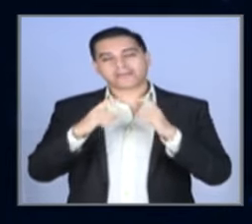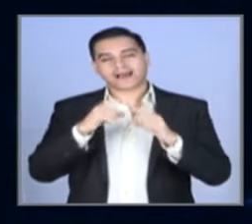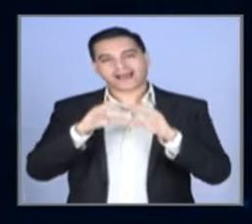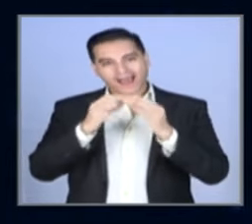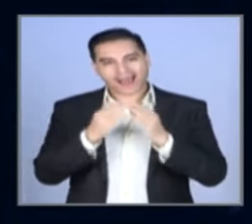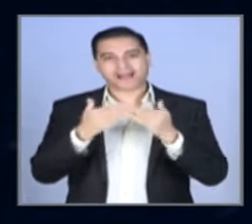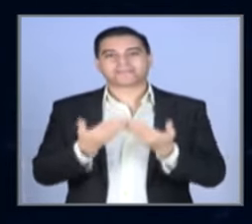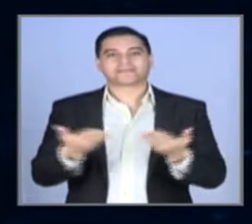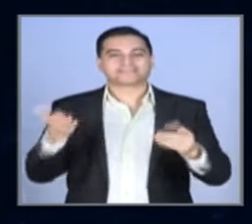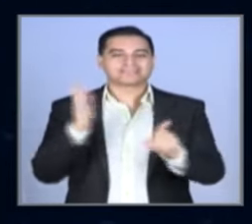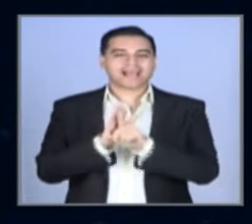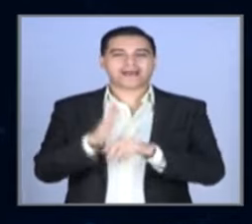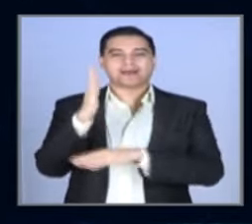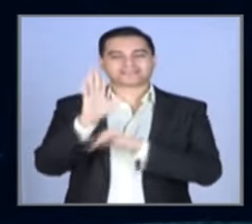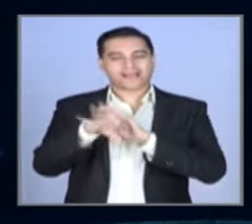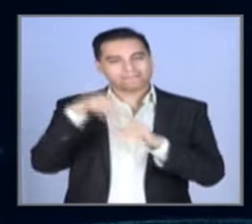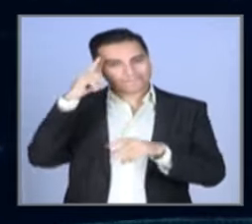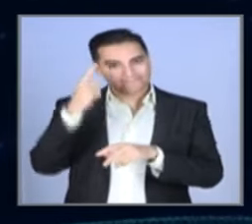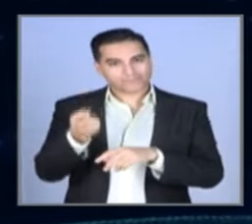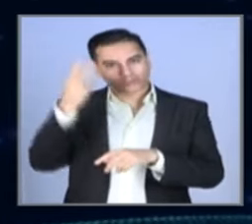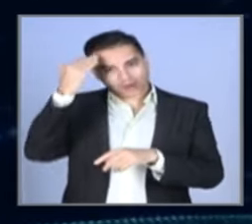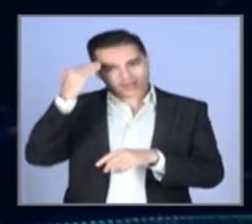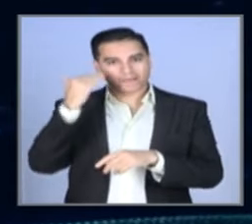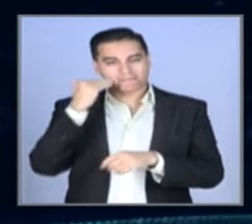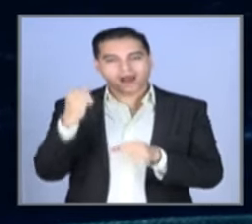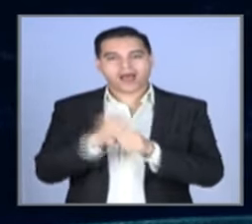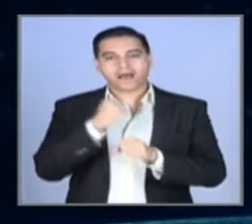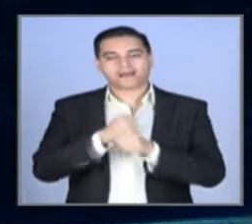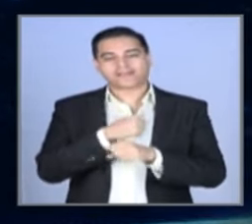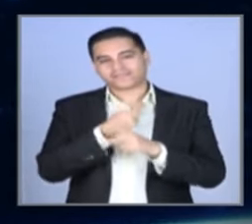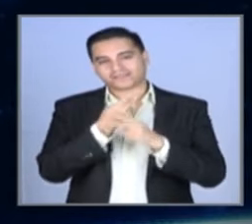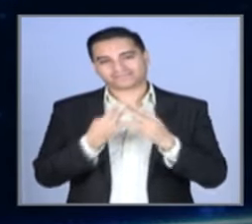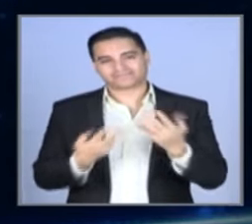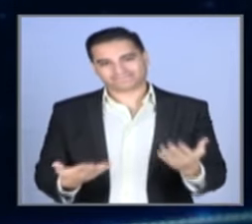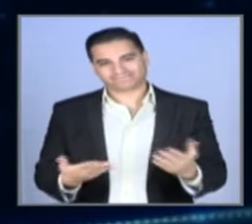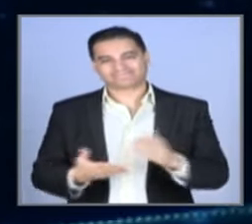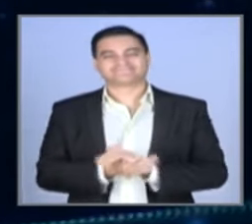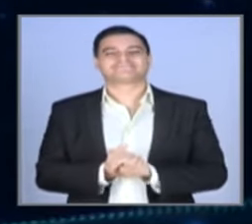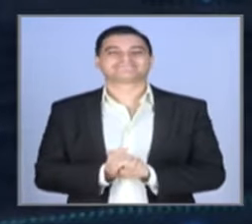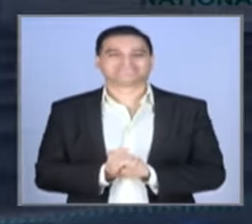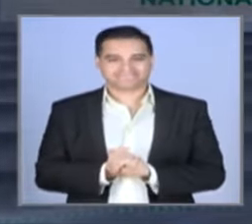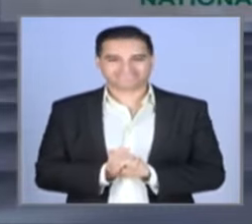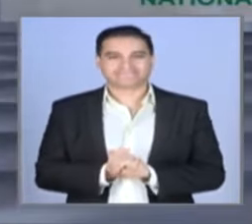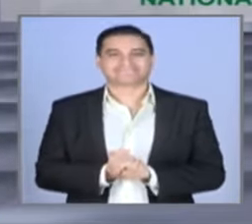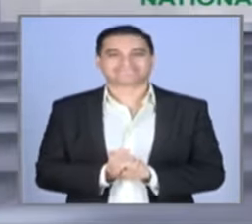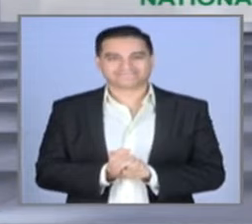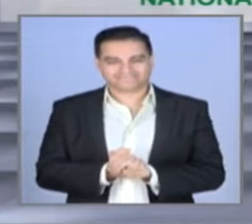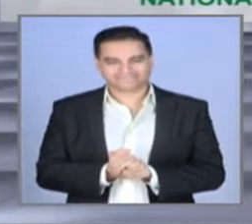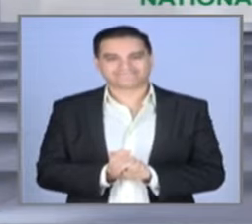مصر، الداعم الرئيسي لمشروعات المراه المعيله في كافه المجالات.